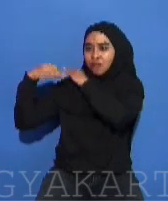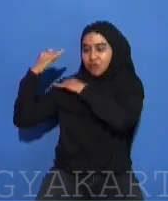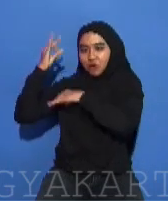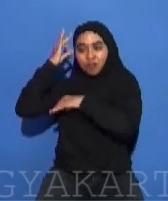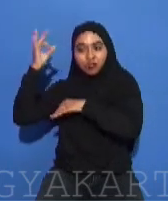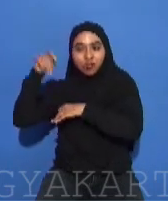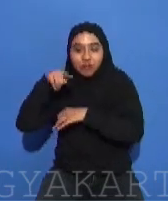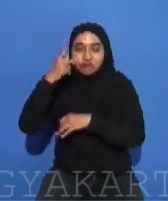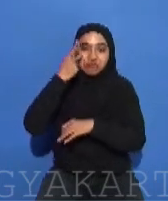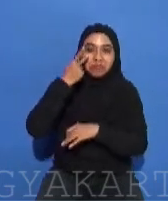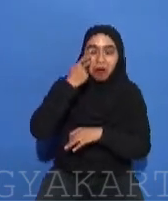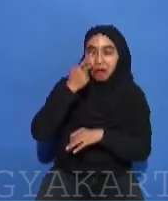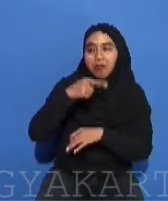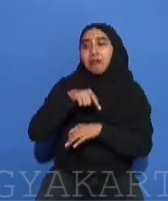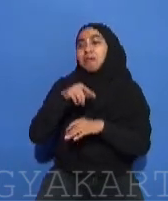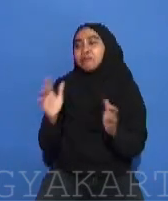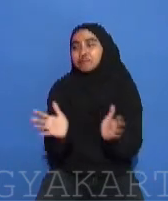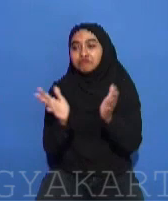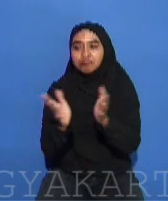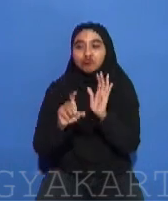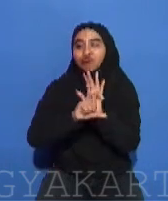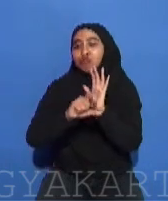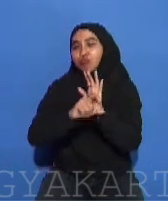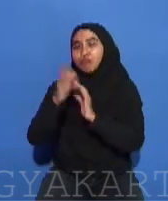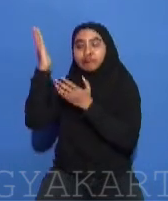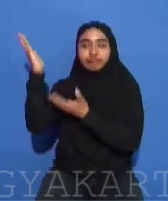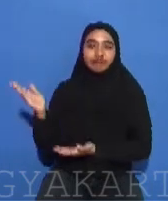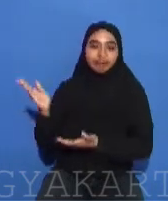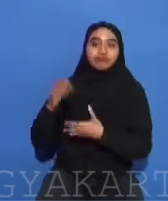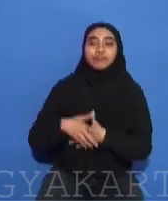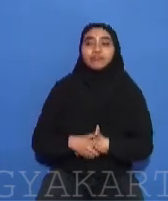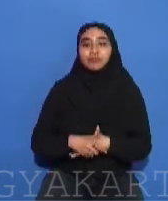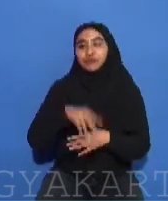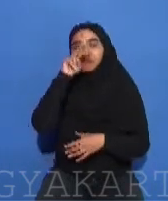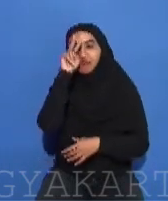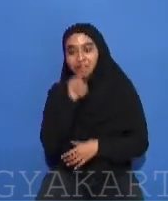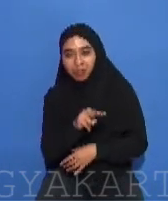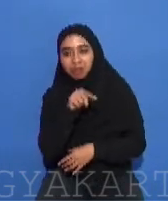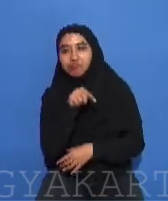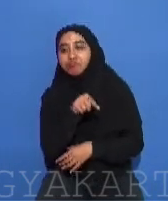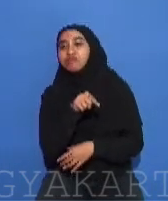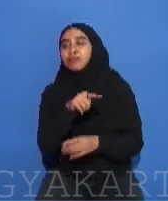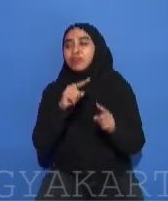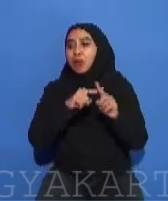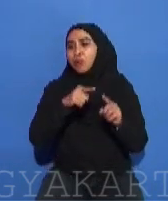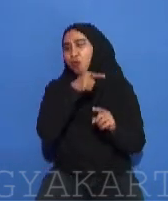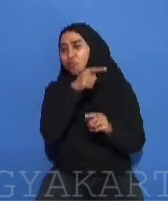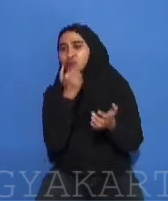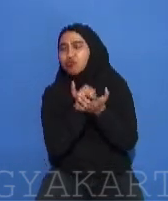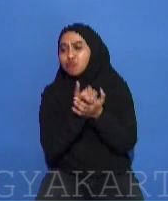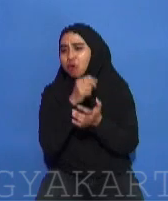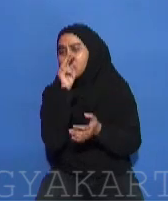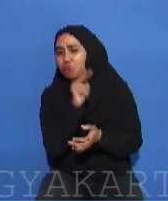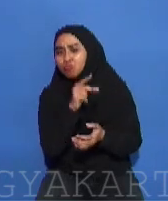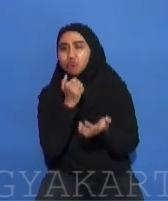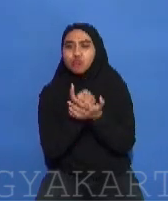lestantunaken. Ing satunggaling gelar ringgit mekaten boten namung dados satunggaling tontonan ananging ugi tuntunaning gesang ing bebrayan